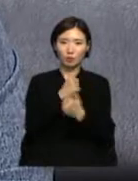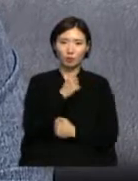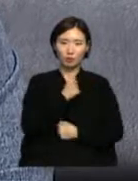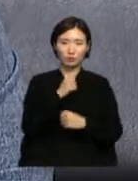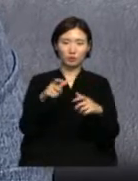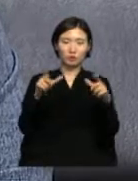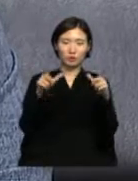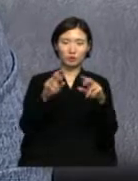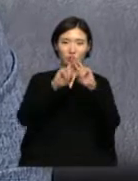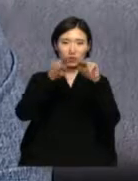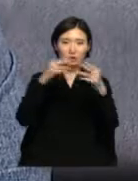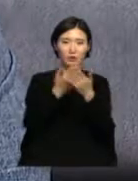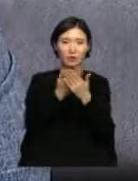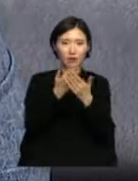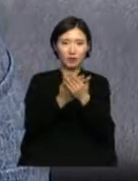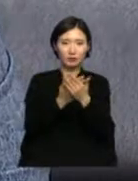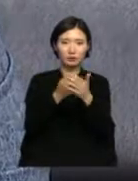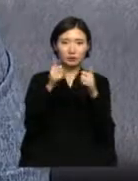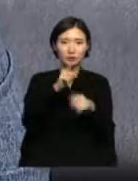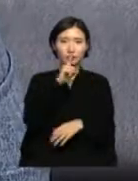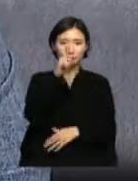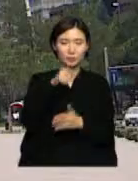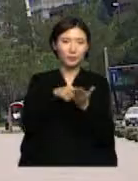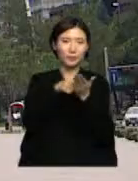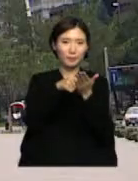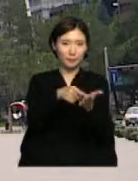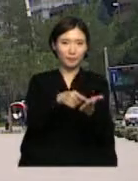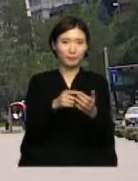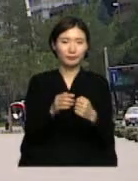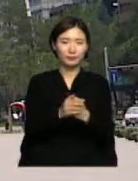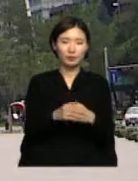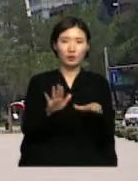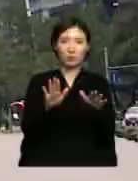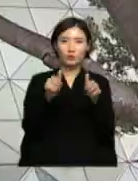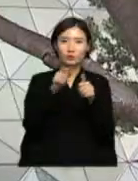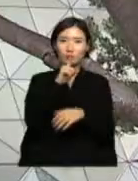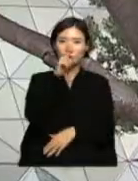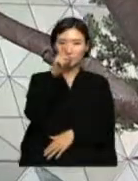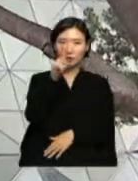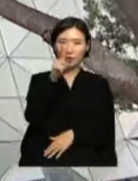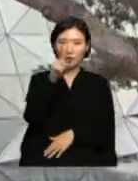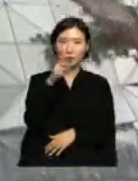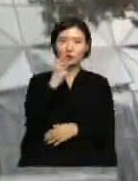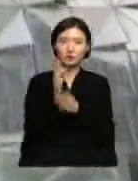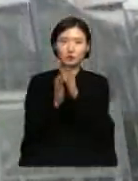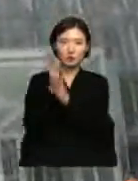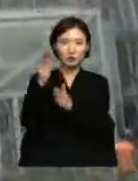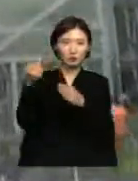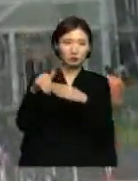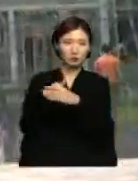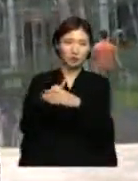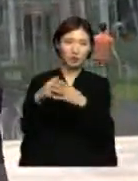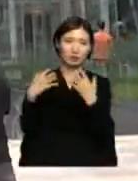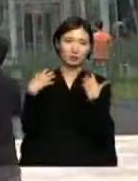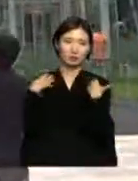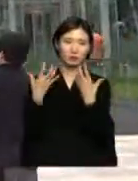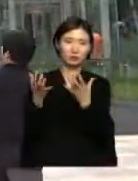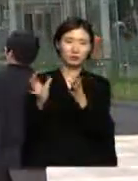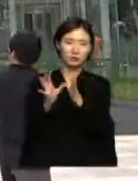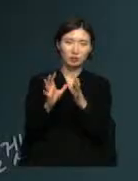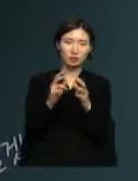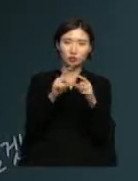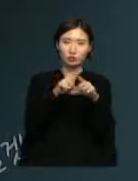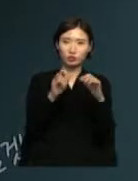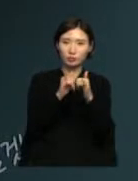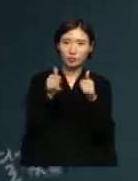역사문화환경보존지구를 해제시켜달라는 소송을 제기했습니다. 이번 소송의 피고 측인 서울시와 문화재청은 주민들이 소송을